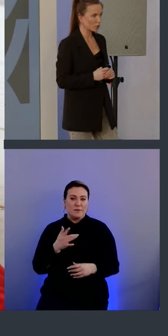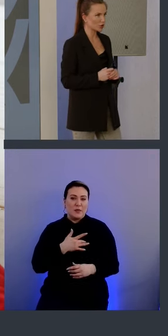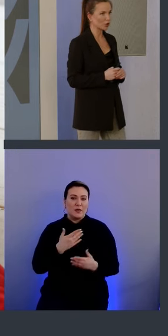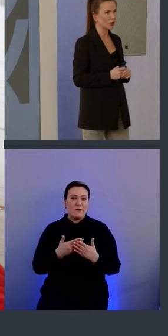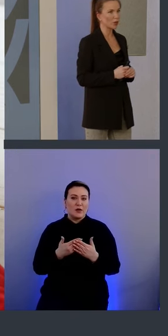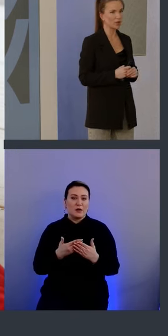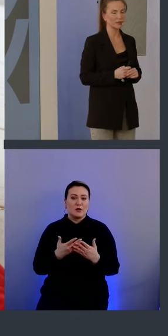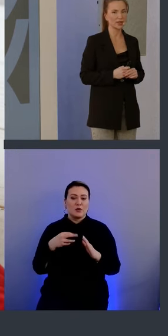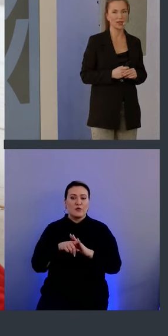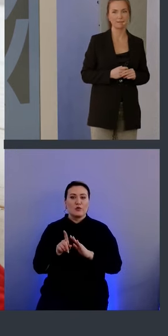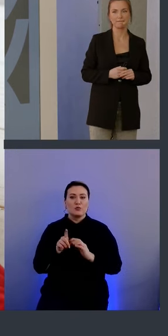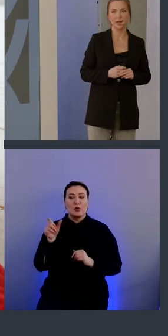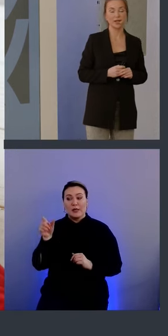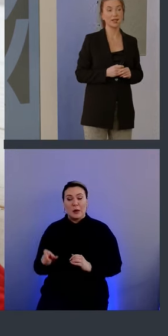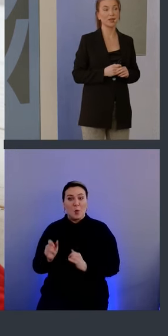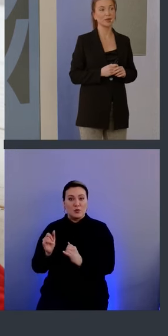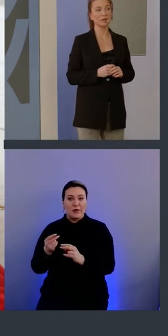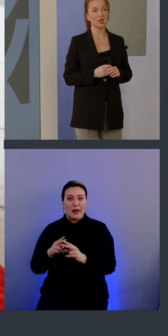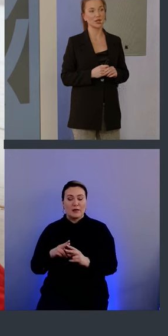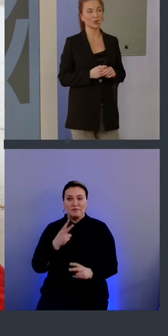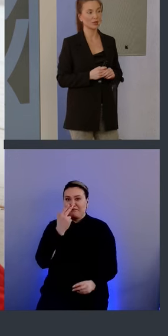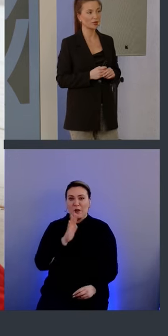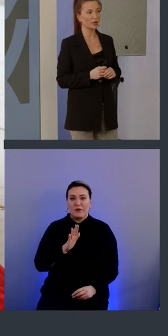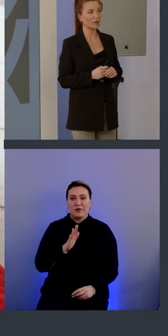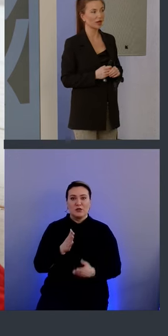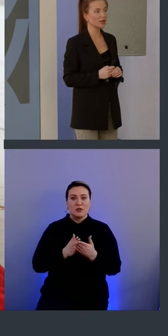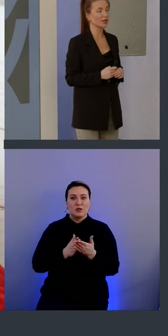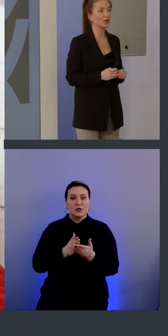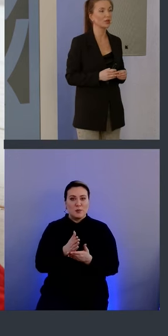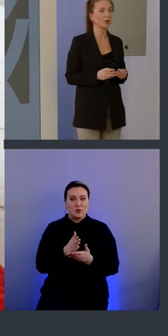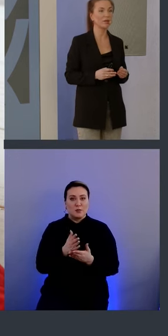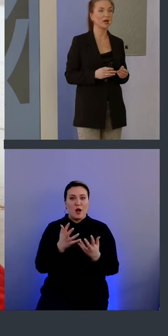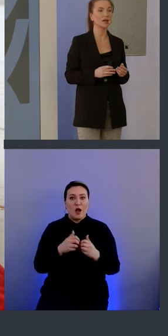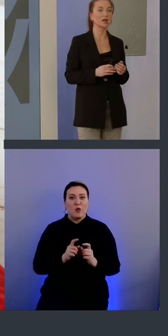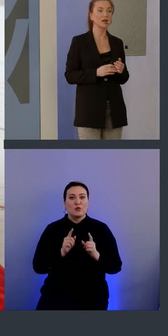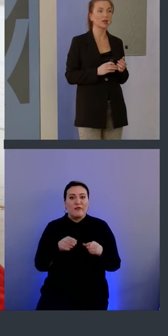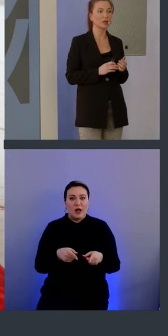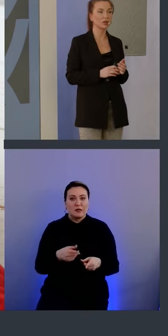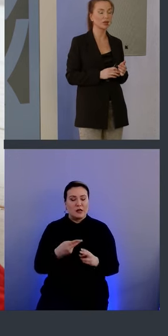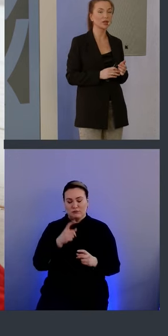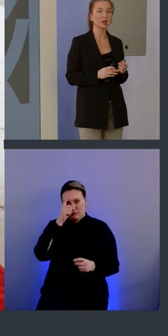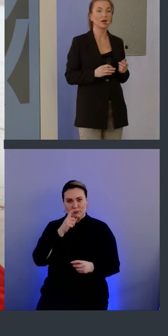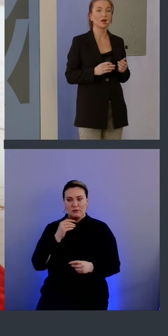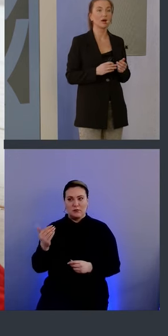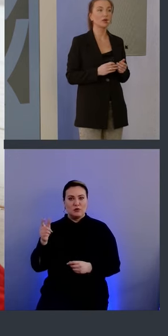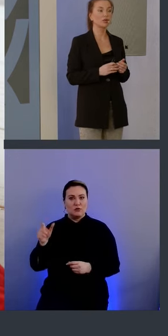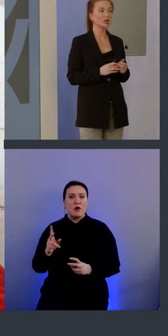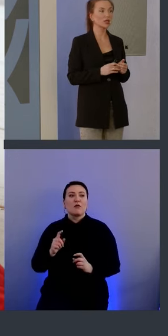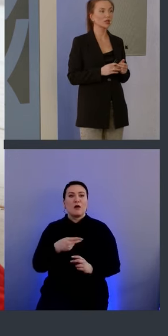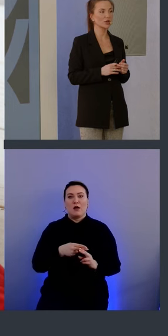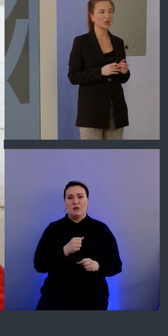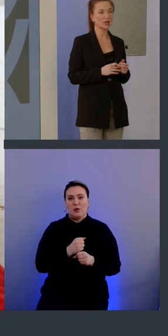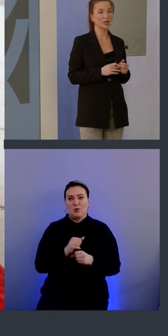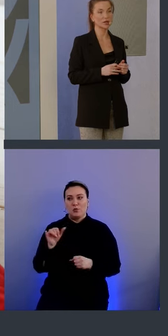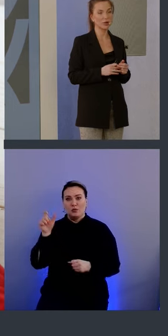в том, что для пользователя это непривычный способ аутентификации, он не понимает, как это работает. У него